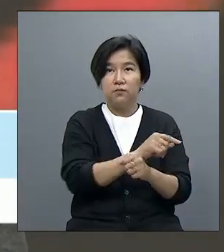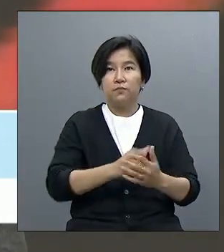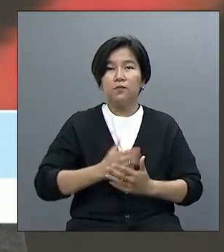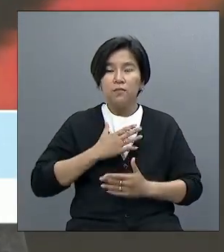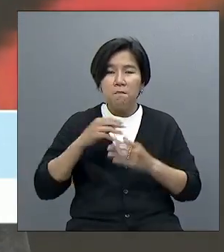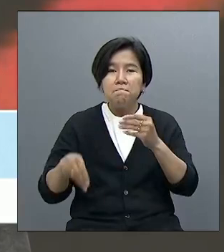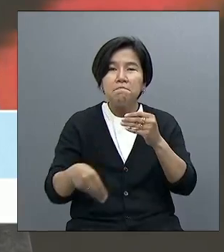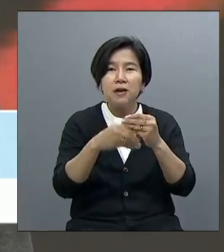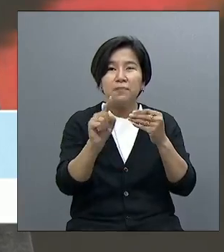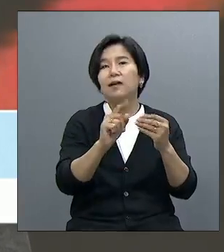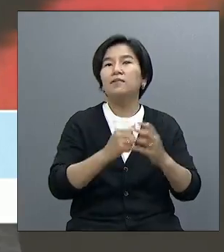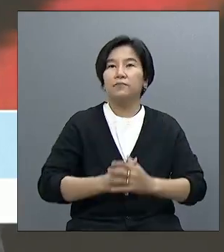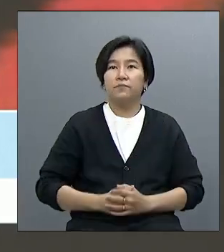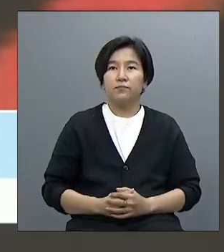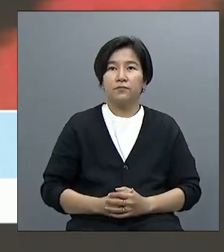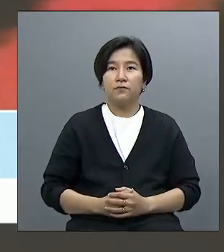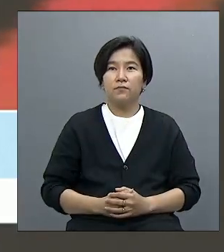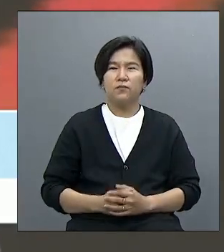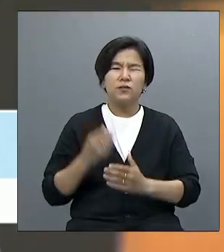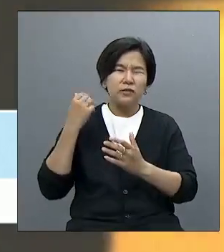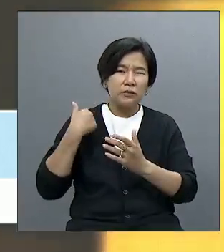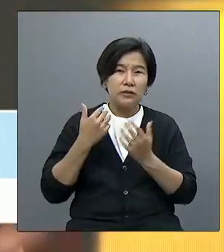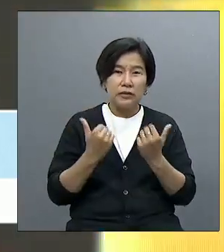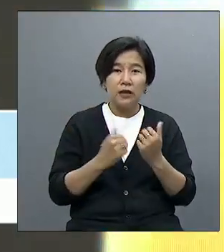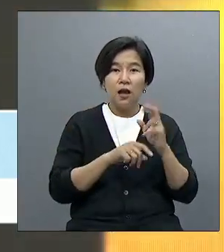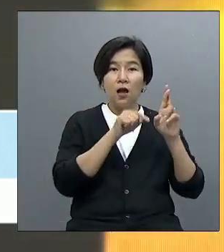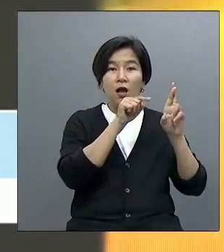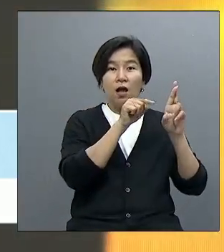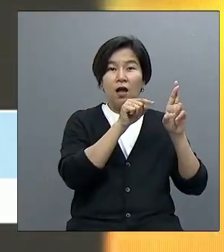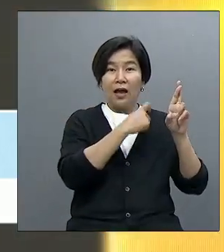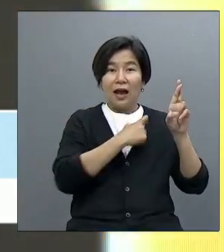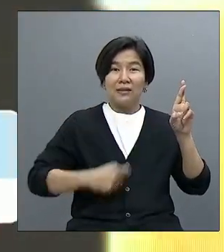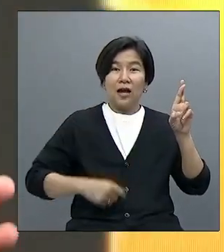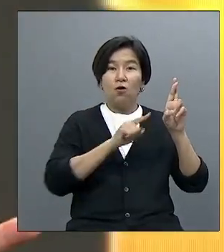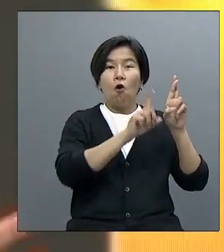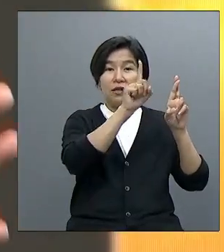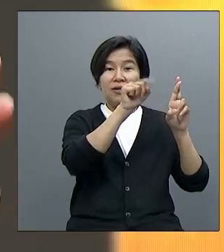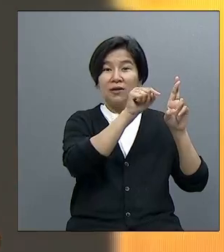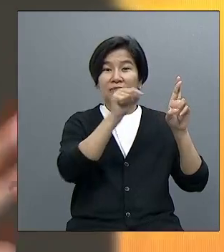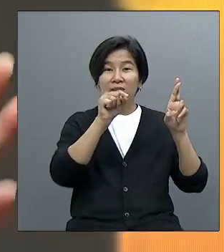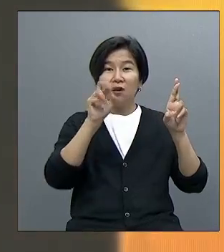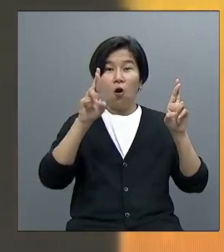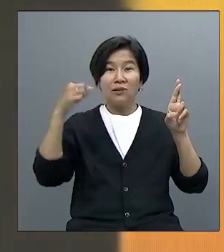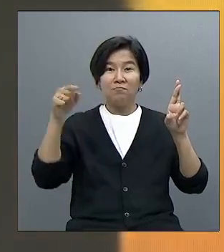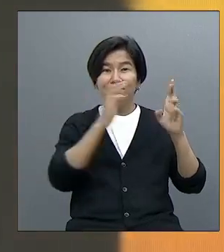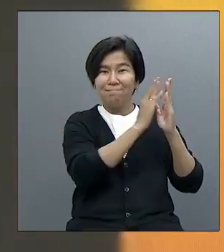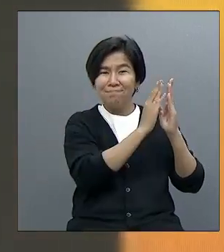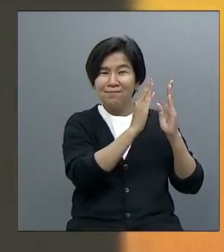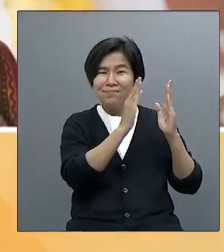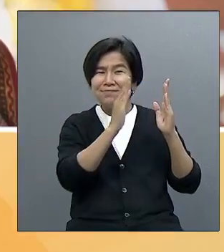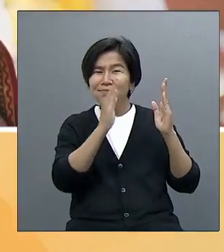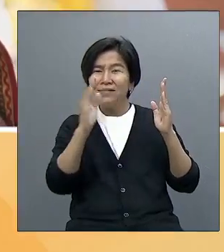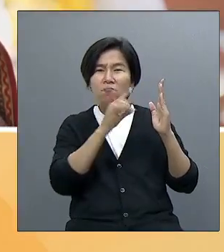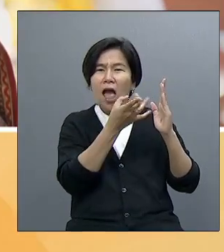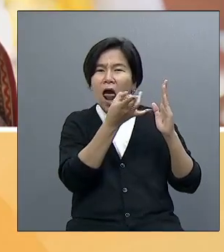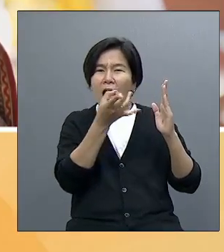าในยุคของรัตนโกสินทร์เนี่ยในแต่ละรัชกาลเนี่ยก็จะมีสิ่งอะไรที่เกิดขึ้นมากมาย